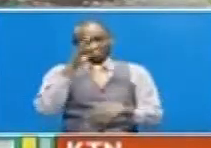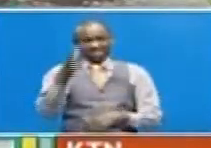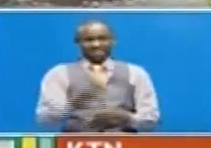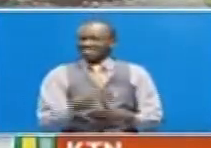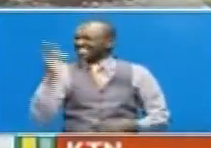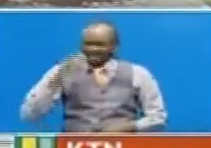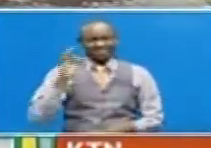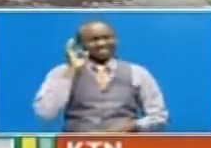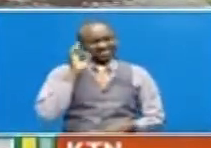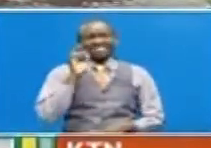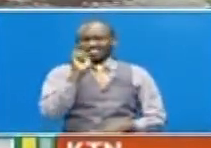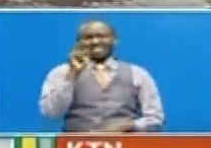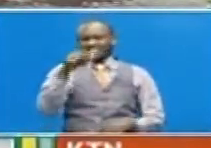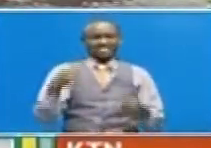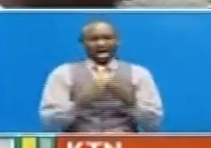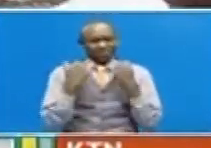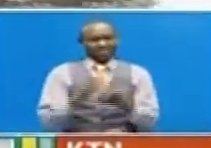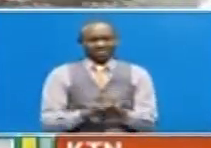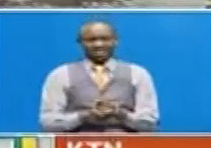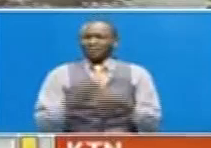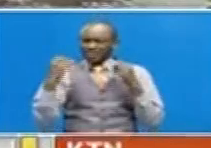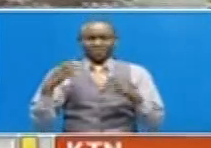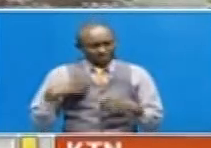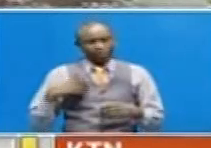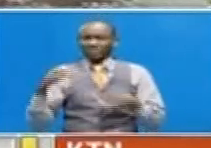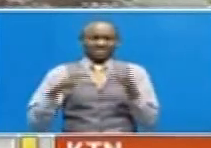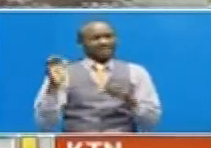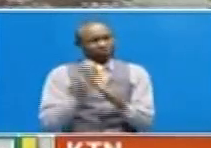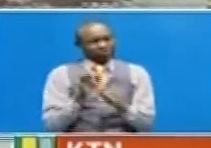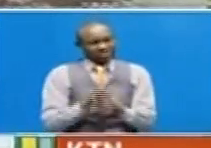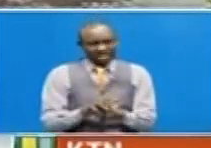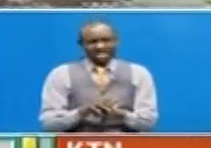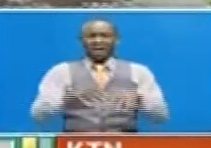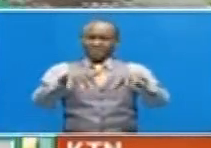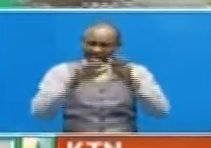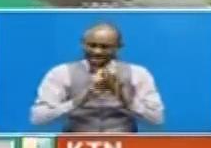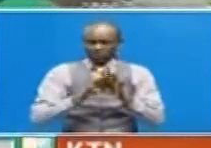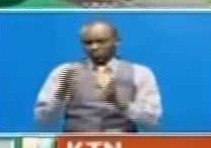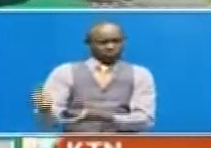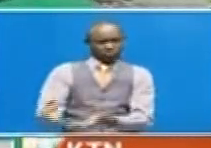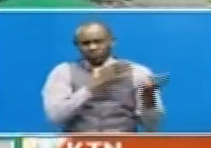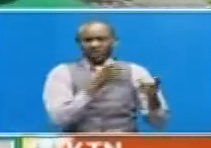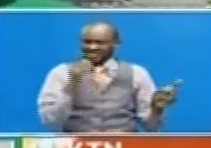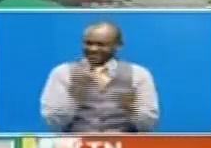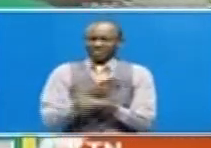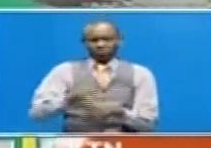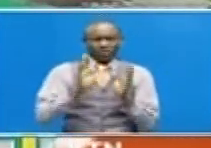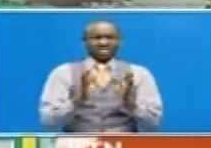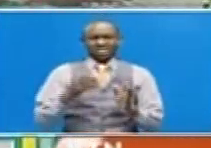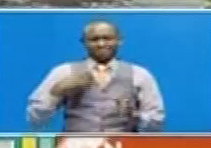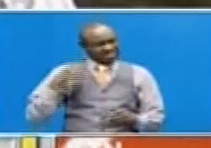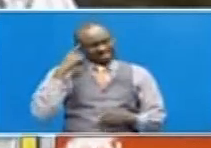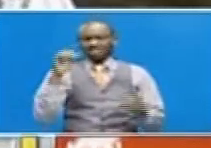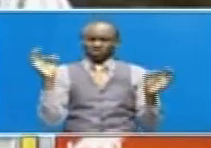mambo kama haya yakitendeka jamii. Wananchi tunaumia, makaburi kuja kung'olewa kwa njia isiyojulikana, kweli